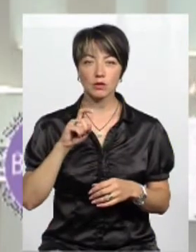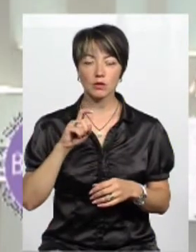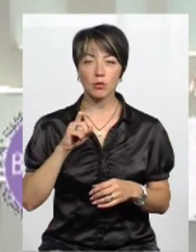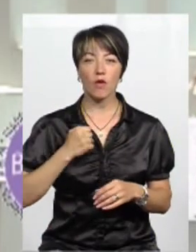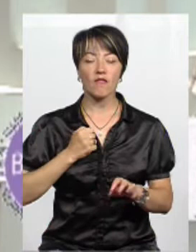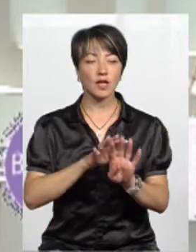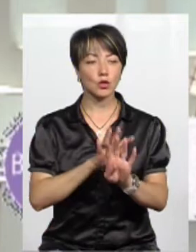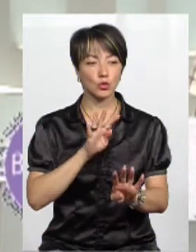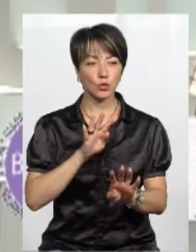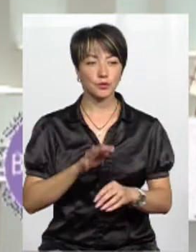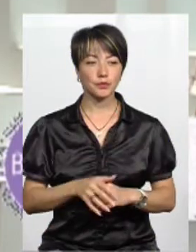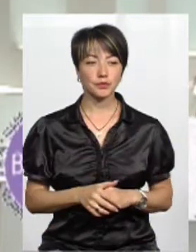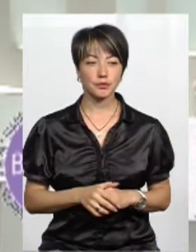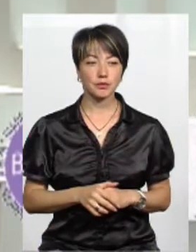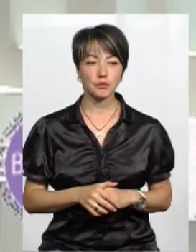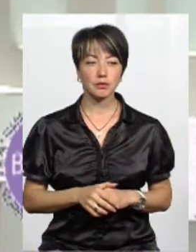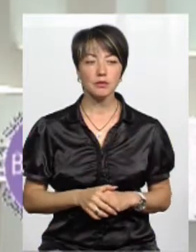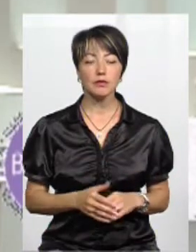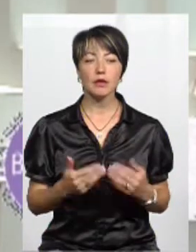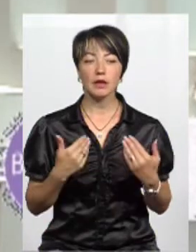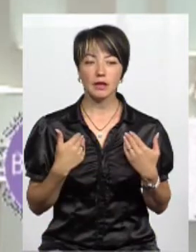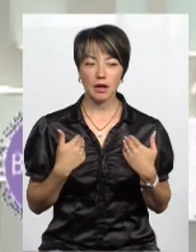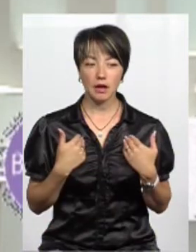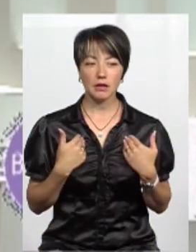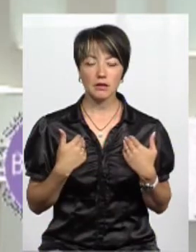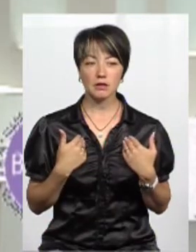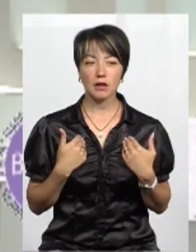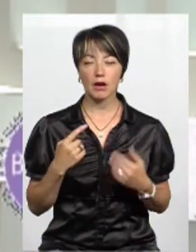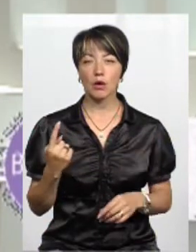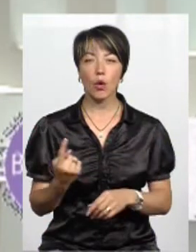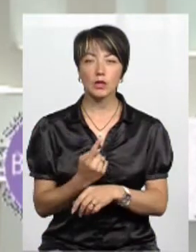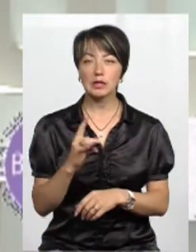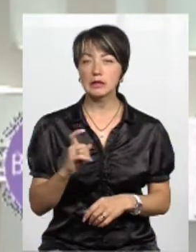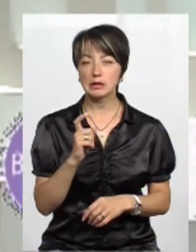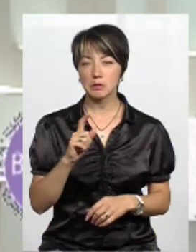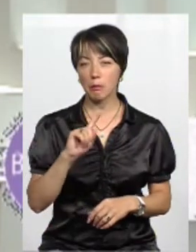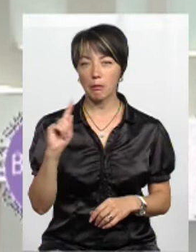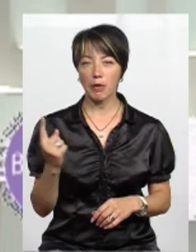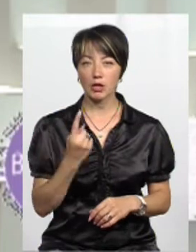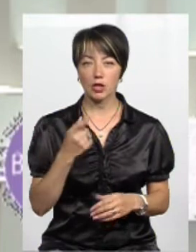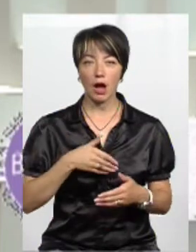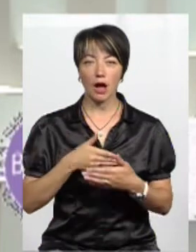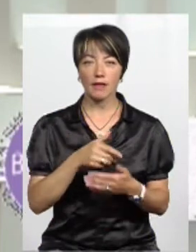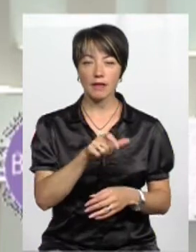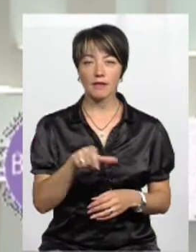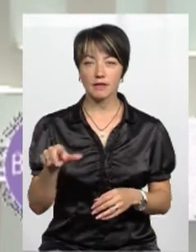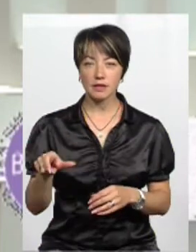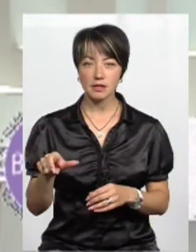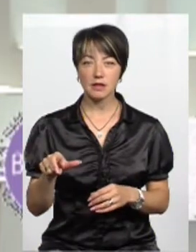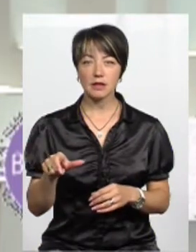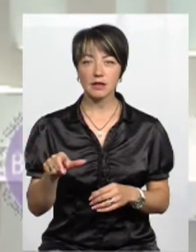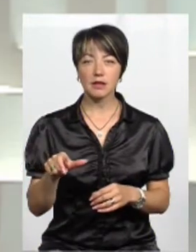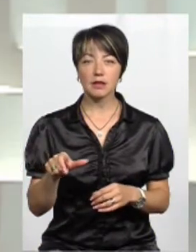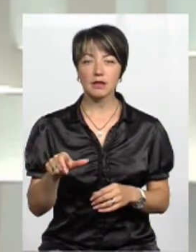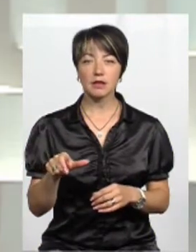війську. Я один із перших активістів рухів. Я